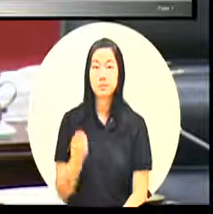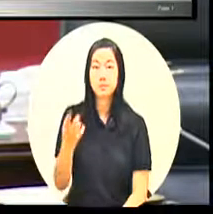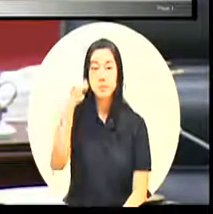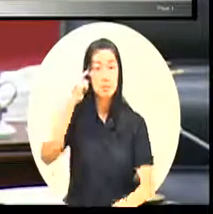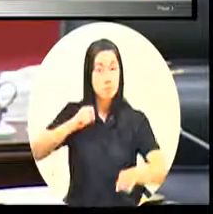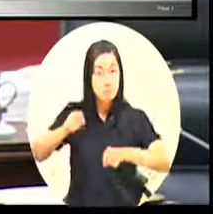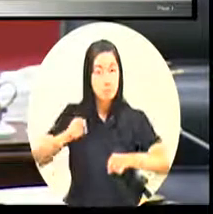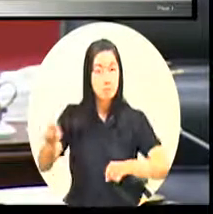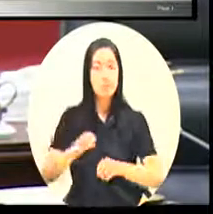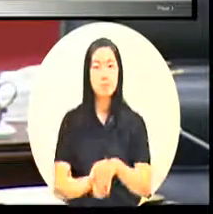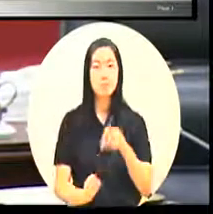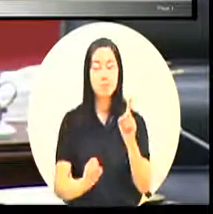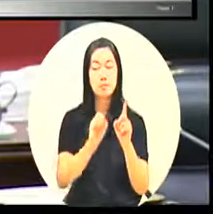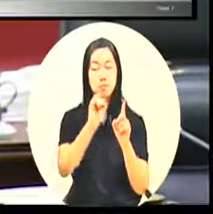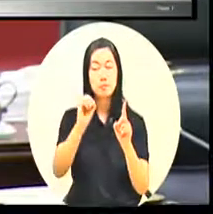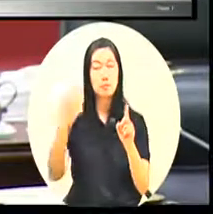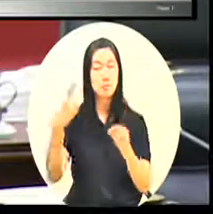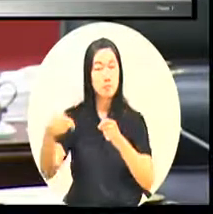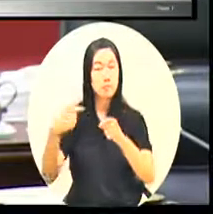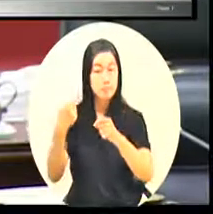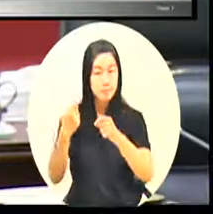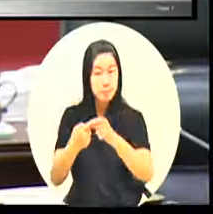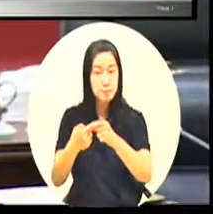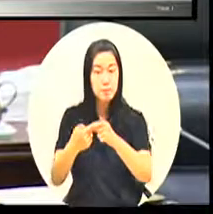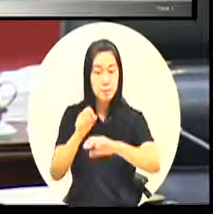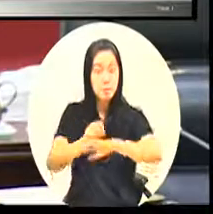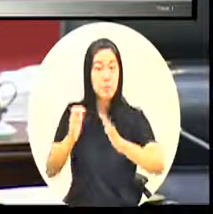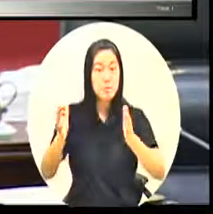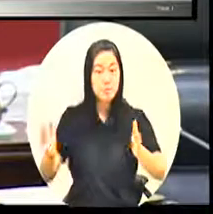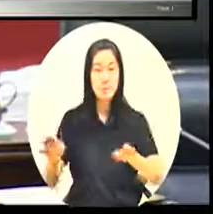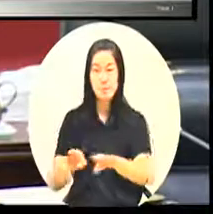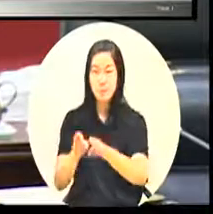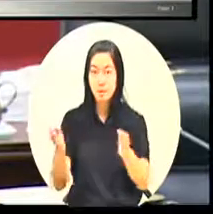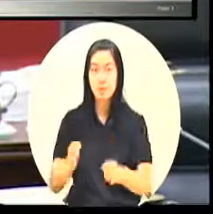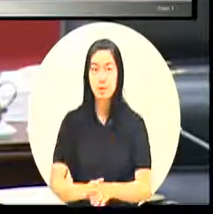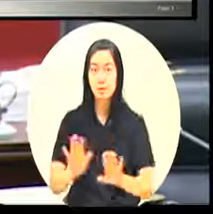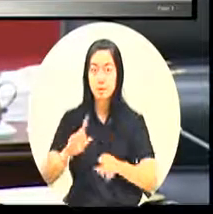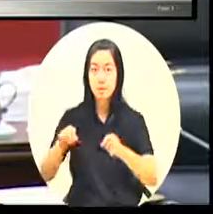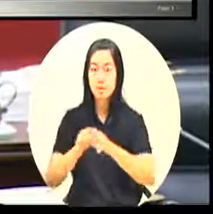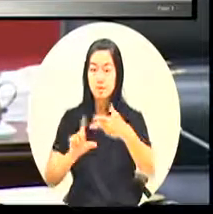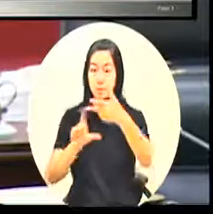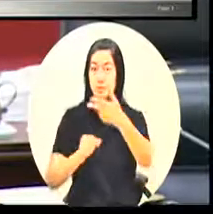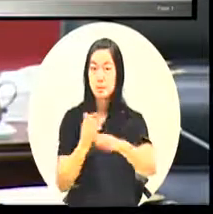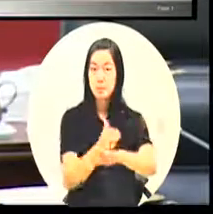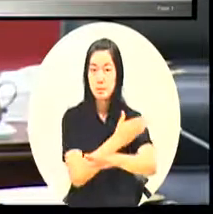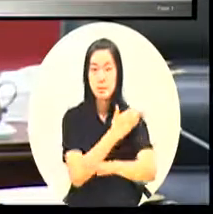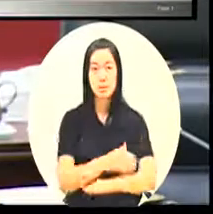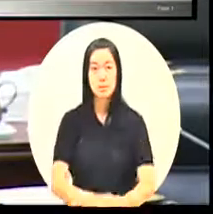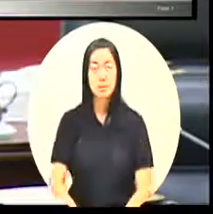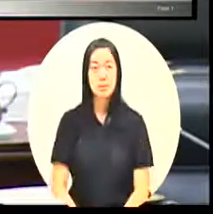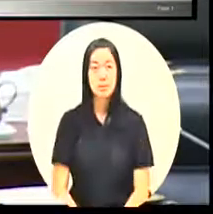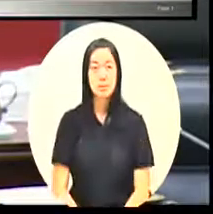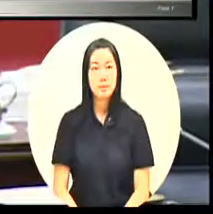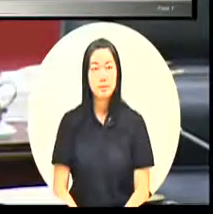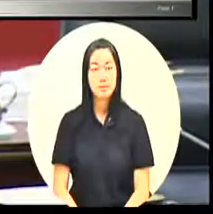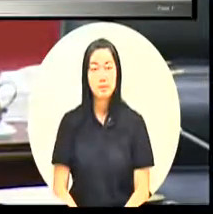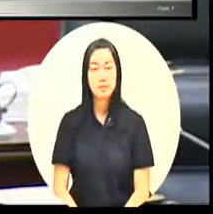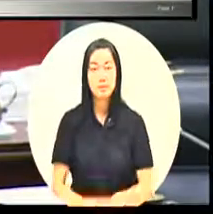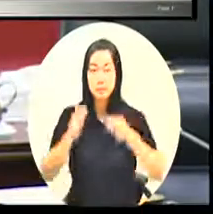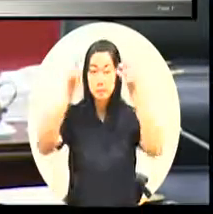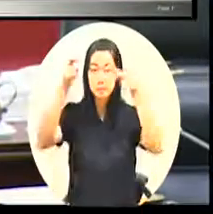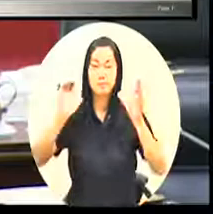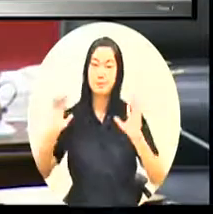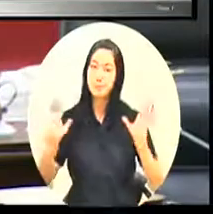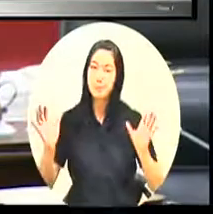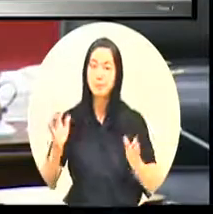从106年的学年度，就是今年的七月过，咱所有高雄的囡仔、全